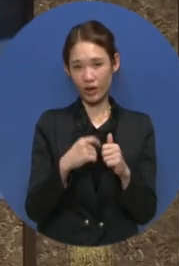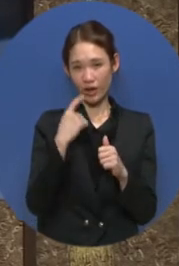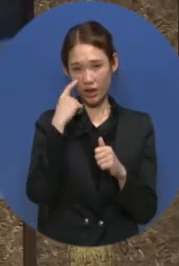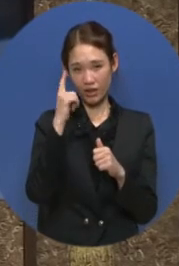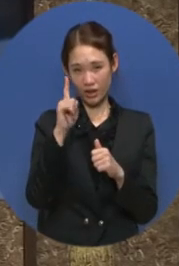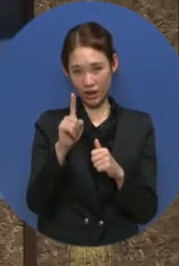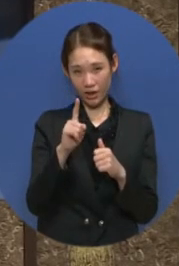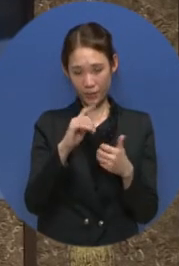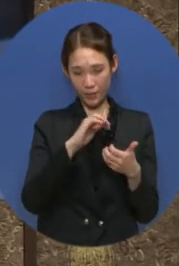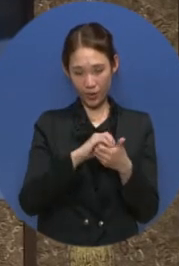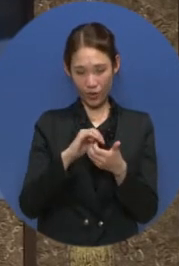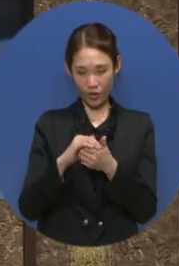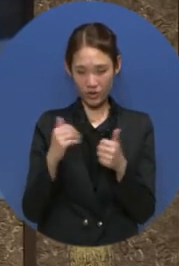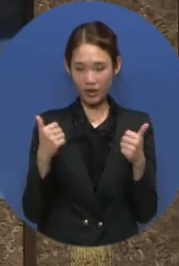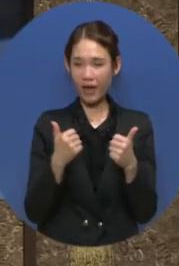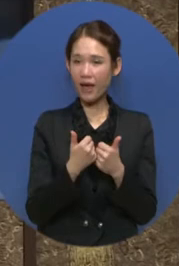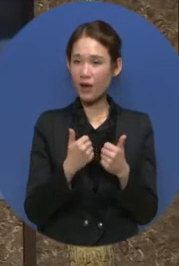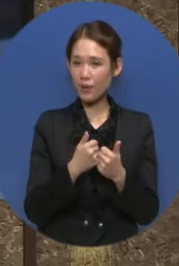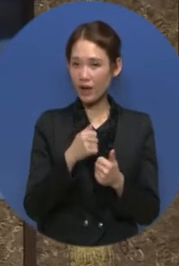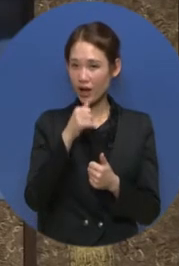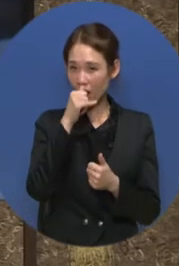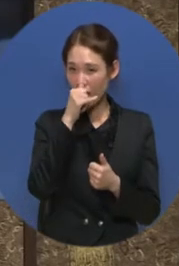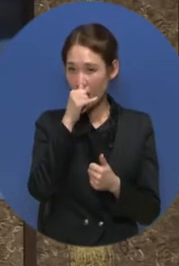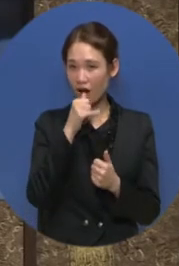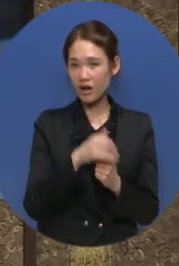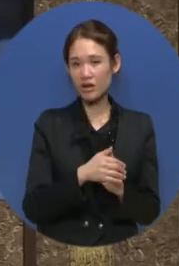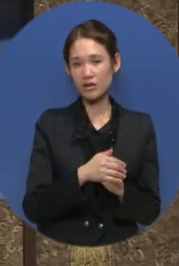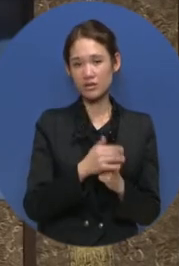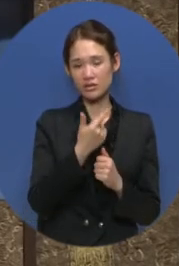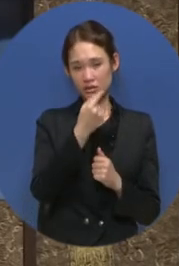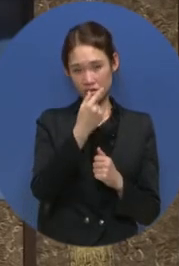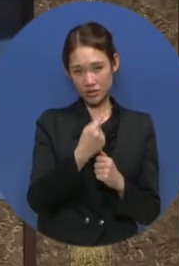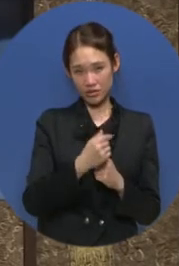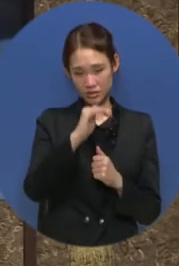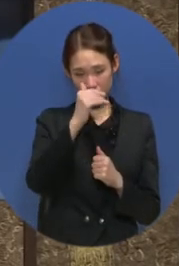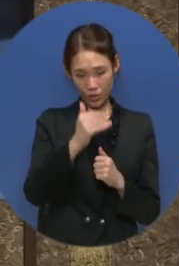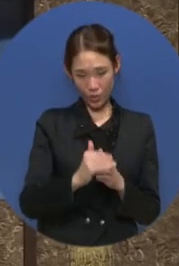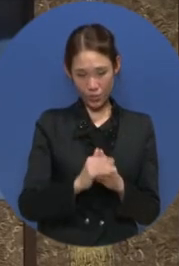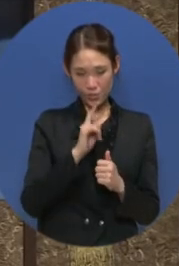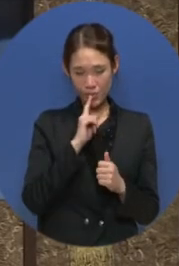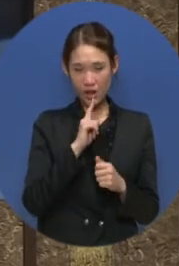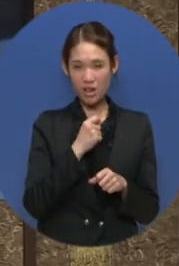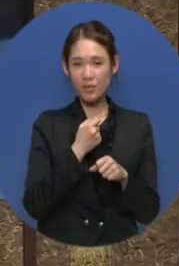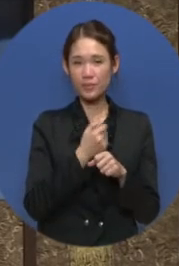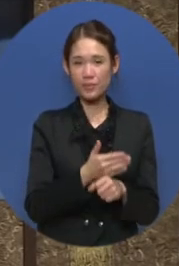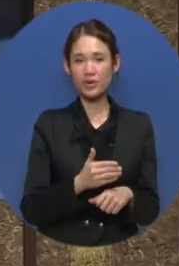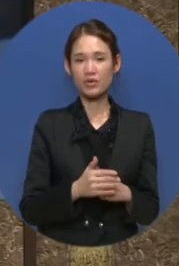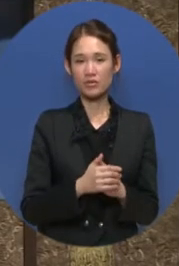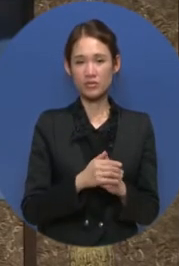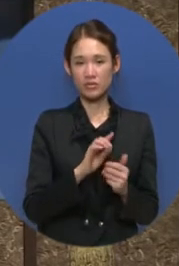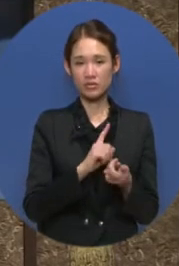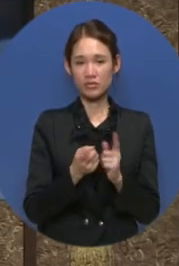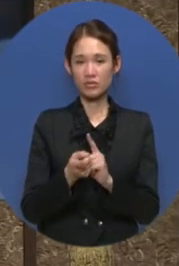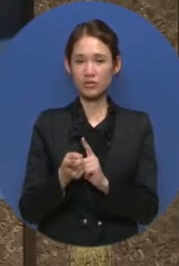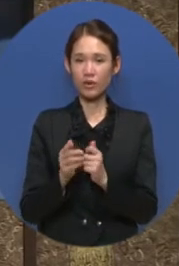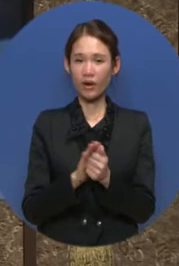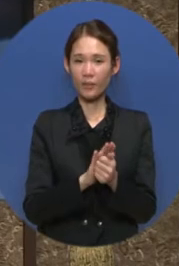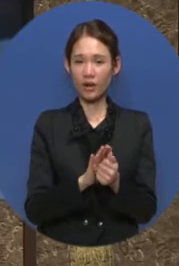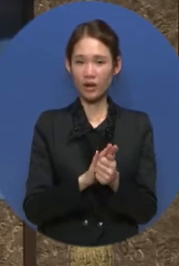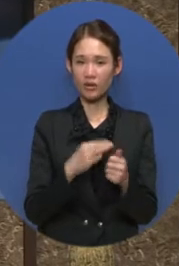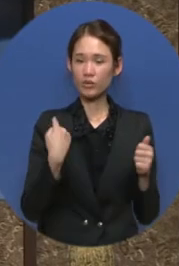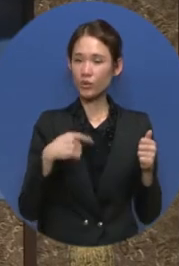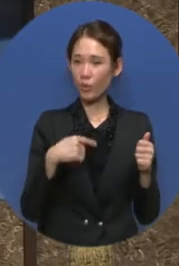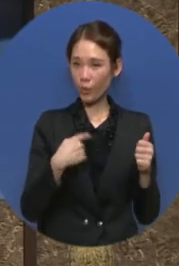있습니다. 아. 회의할 때 이런 내용들을 얘기를 해서 네. 서로가 배려하고 이렇게